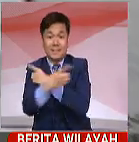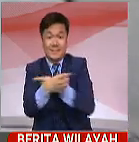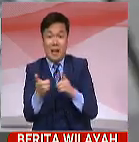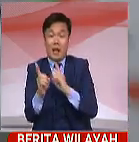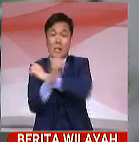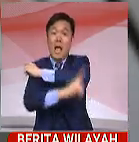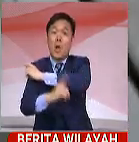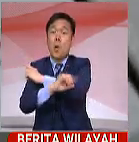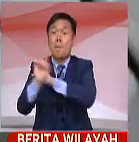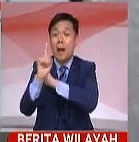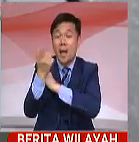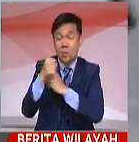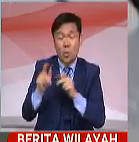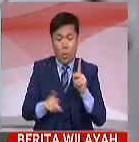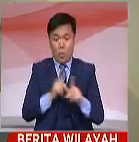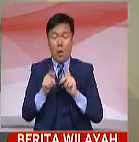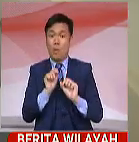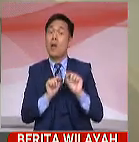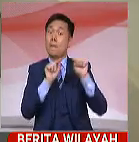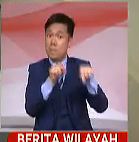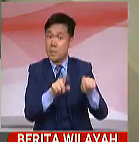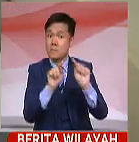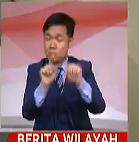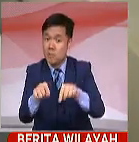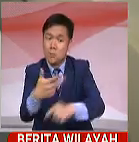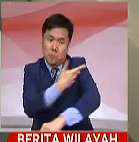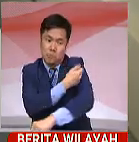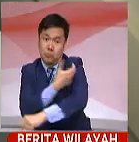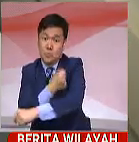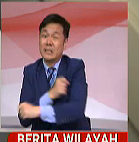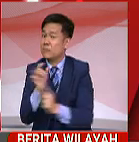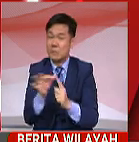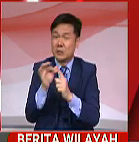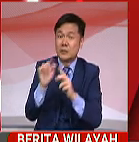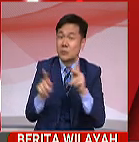dapat diakses oleh penduduk khususnya yang jauh di luar bandar.